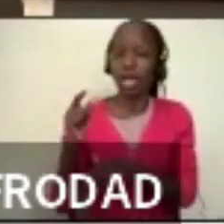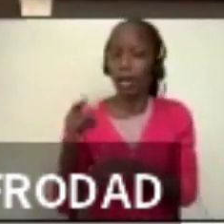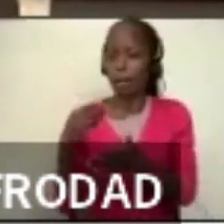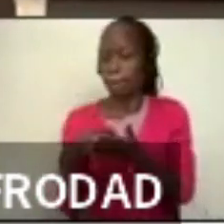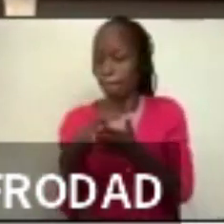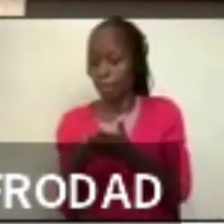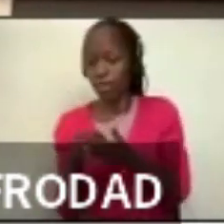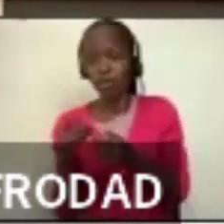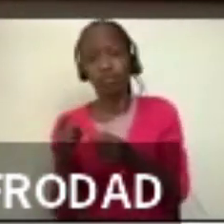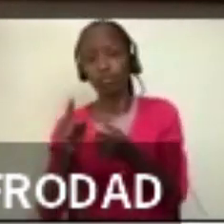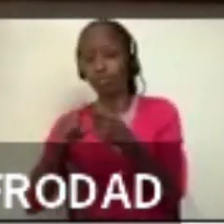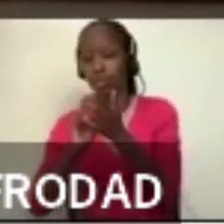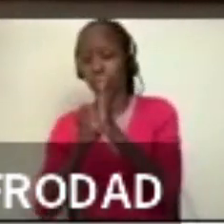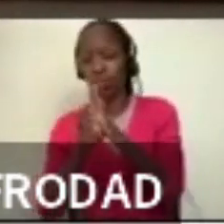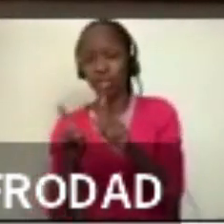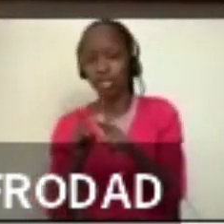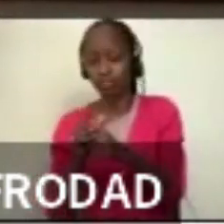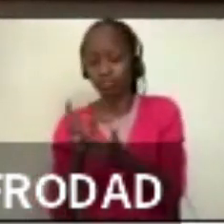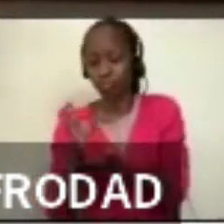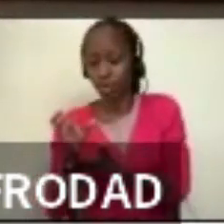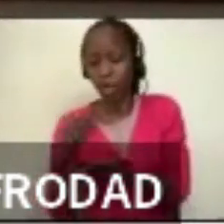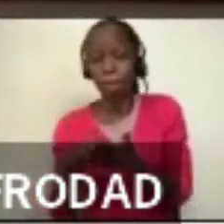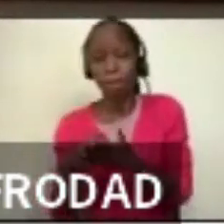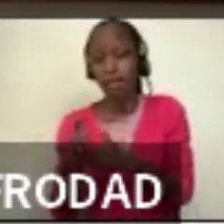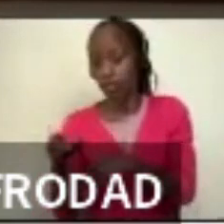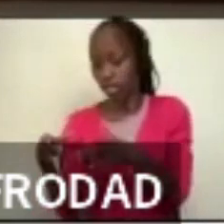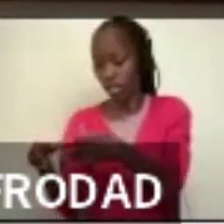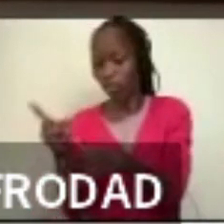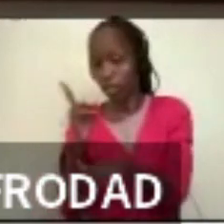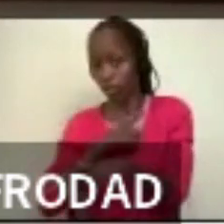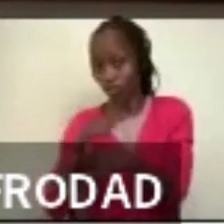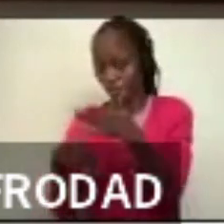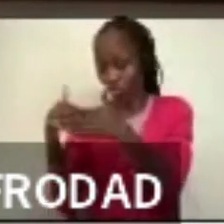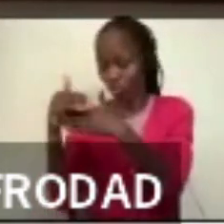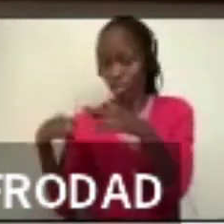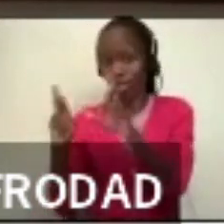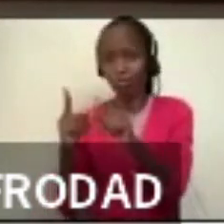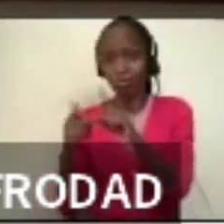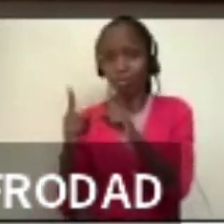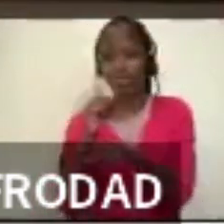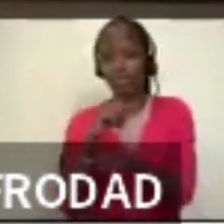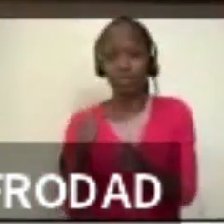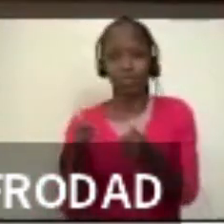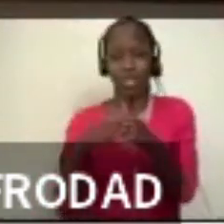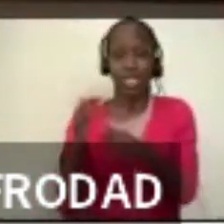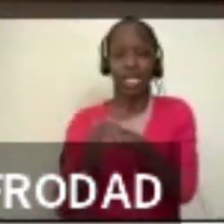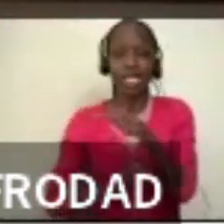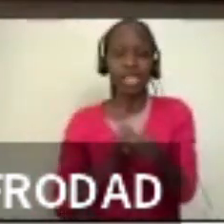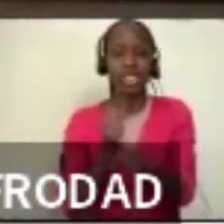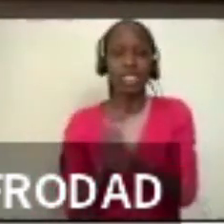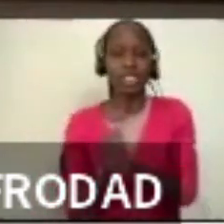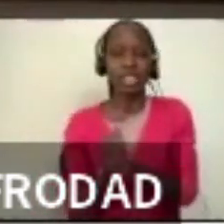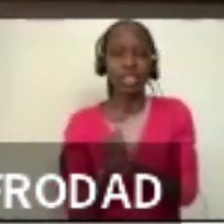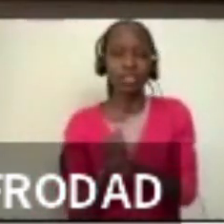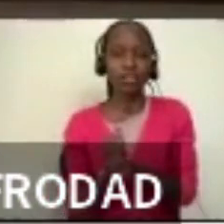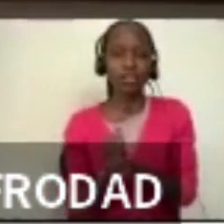terminer la construction de la route. Et pendant 9 ans, les médias chez moi ont fait des comptes rendus sur